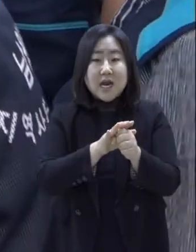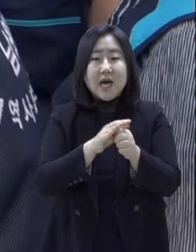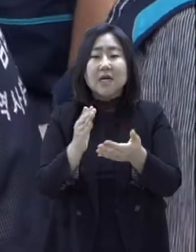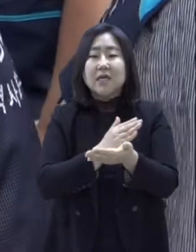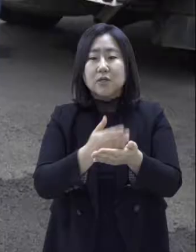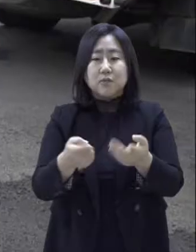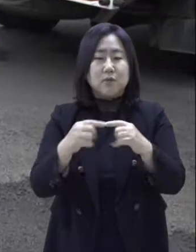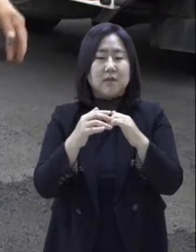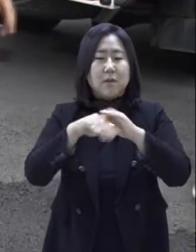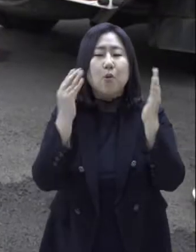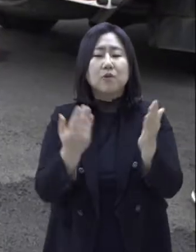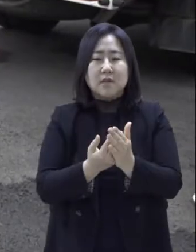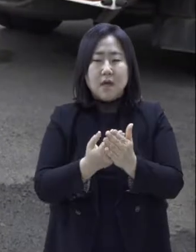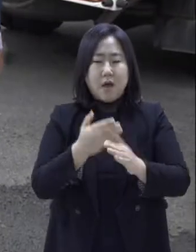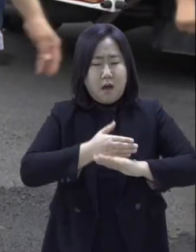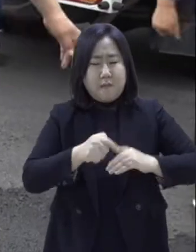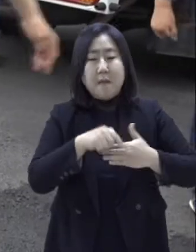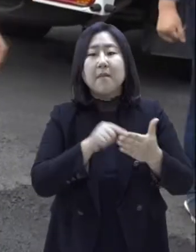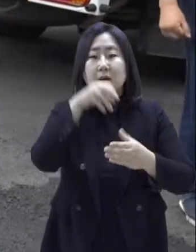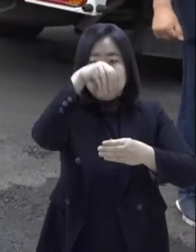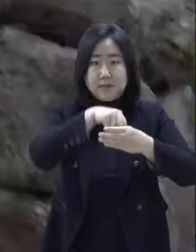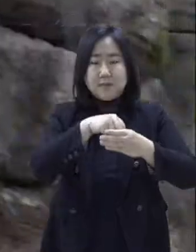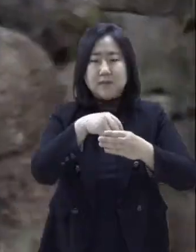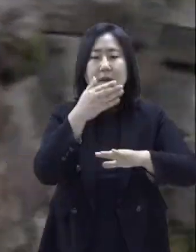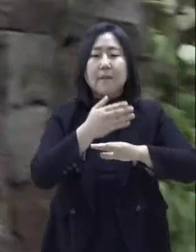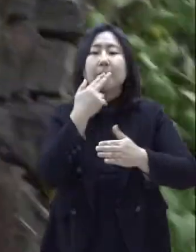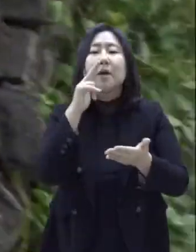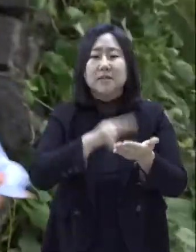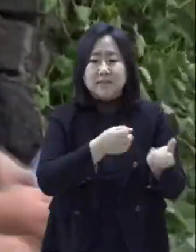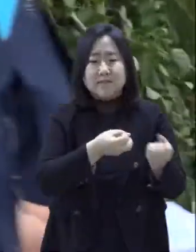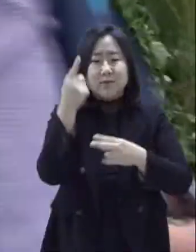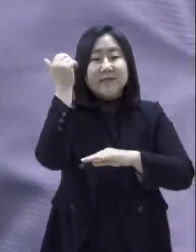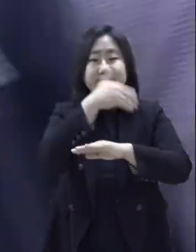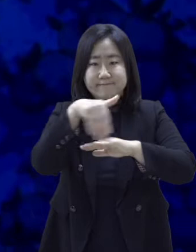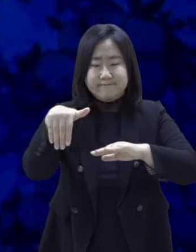모든 분들께 고마운 마음을 전하기 위해 감사서안을 보낼 계획입니다.